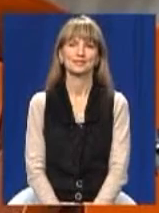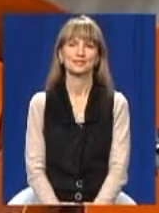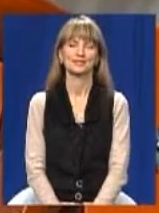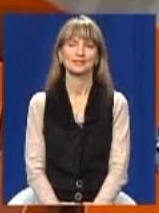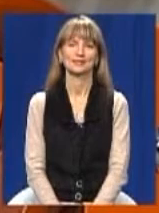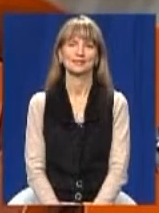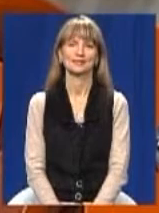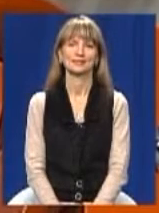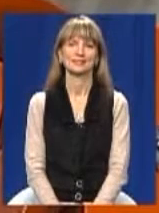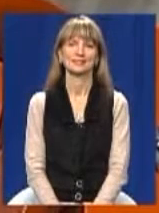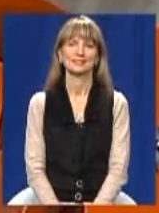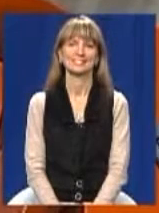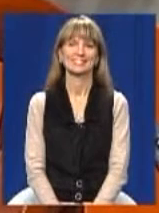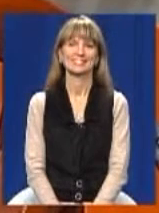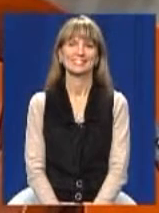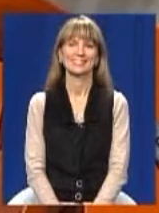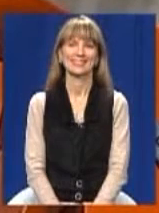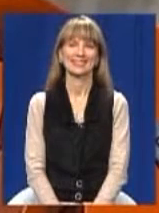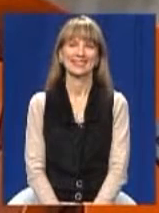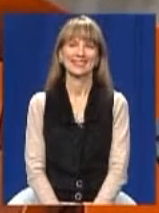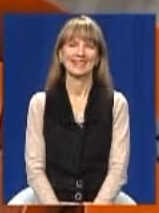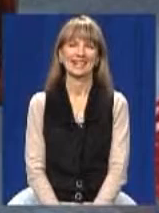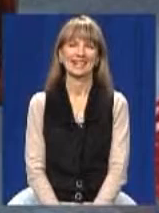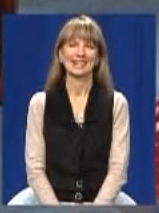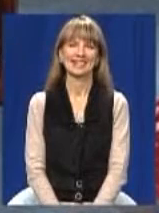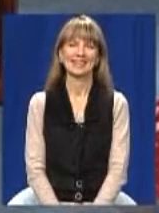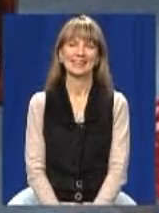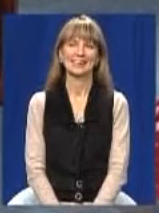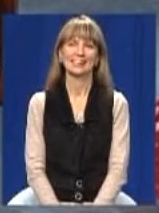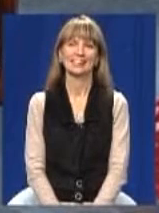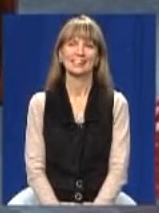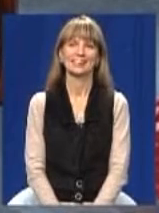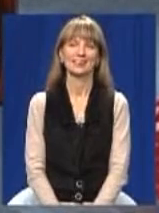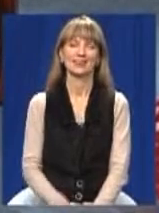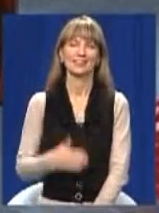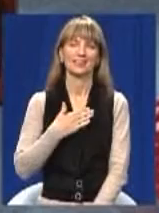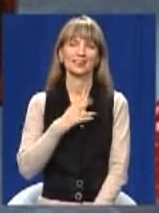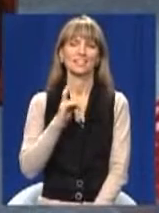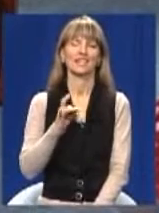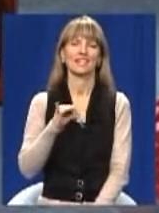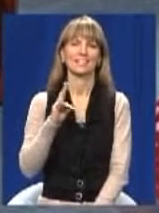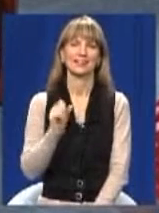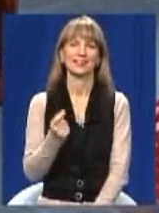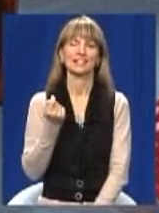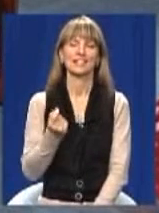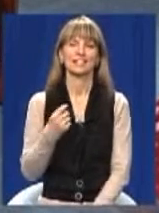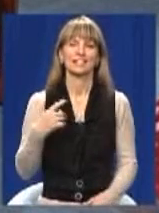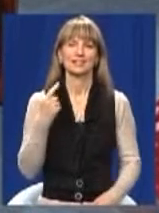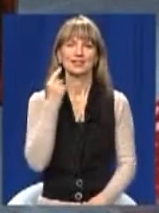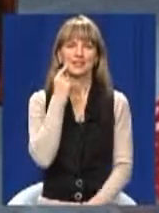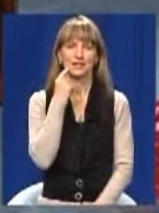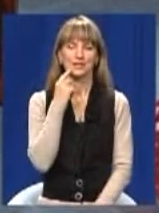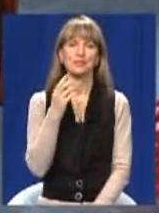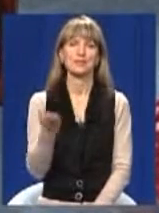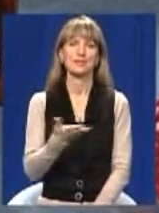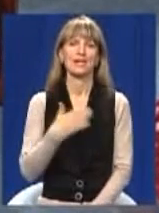Здоровкайся! Що треба говорити, коли? Наша Каринка, вона трішки засоромилася, але